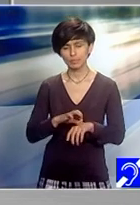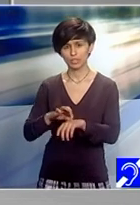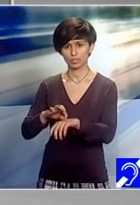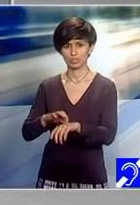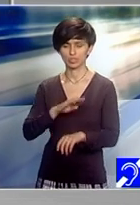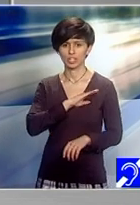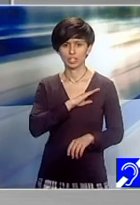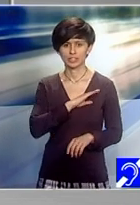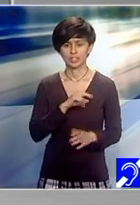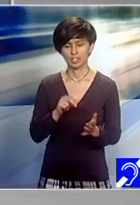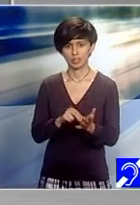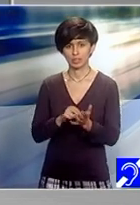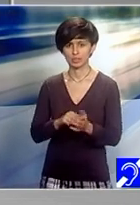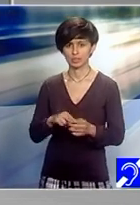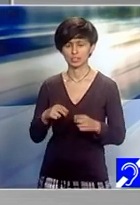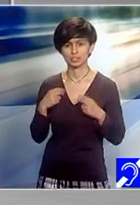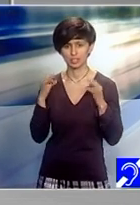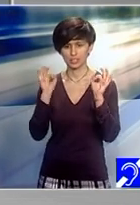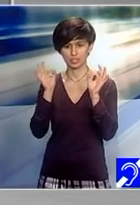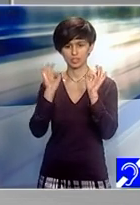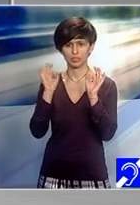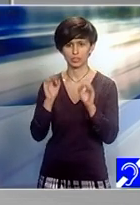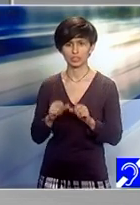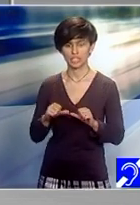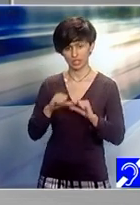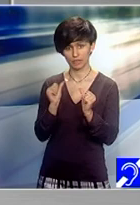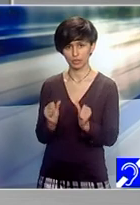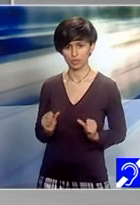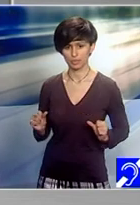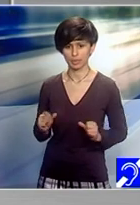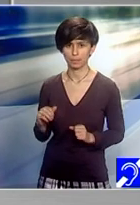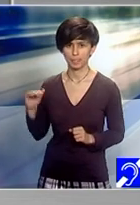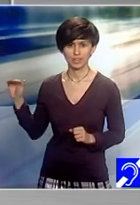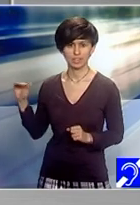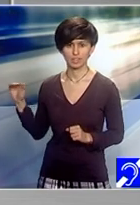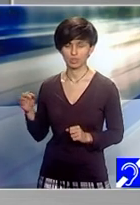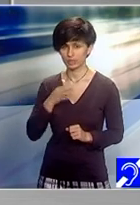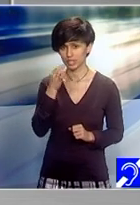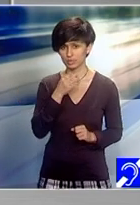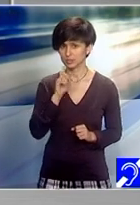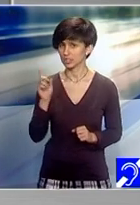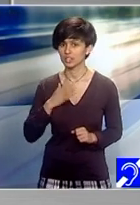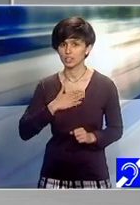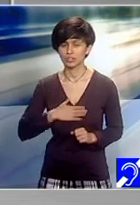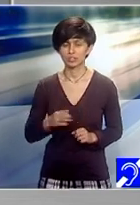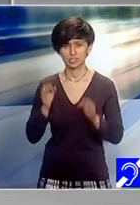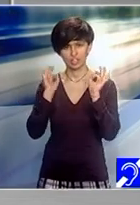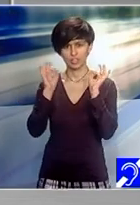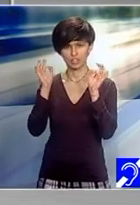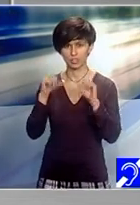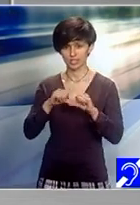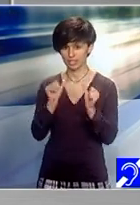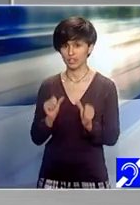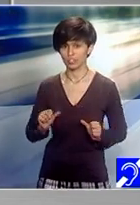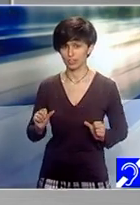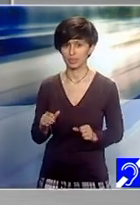să folosească șabloane și copiii au spus, noi nu vrem să folosim șabloane, noi vrem să ne folosim creativitatea și să facem ce ne vine nouă să facem. Și atunci mi s-a